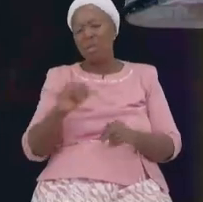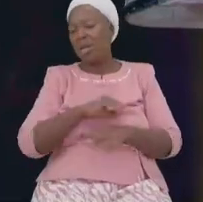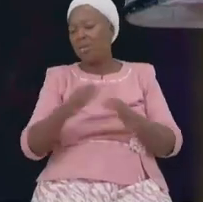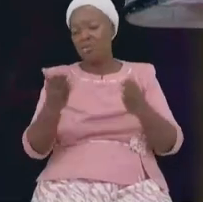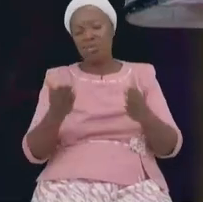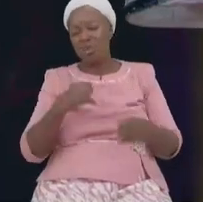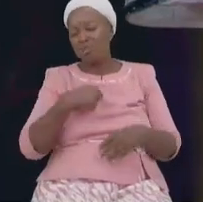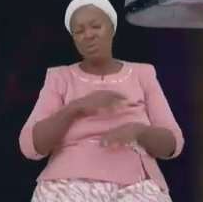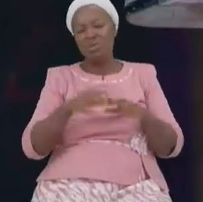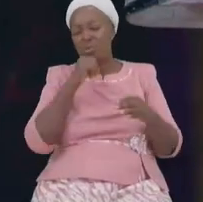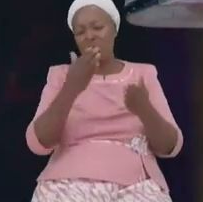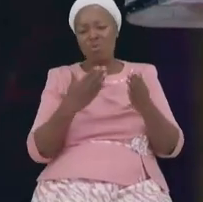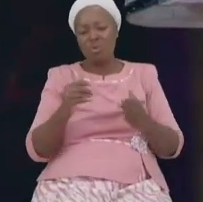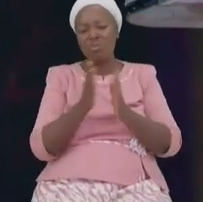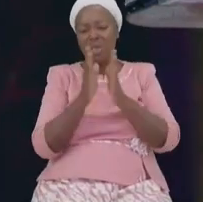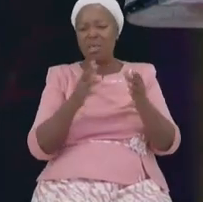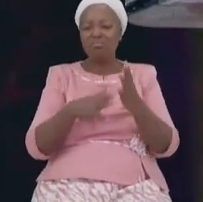prière dans la foule.